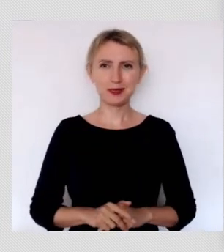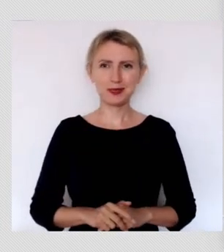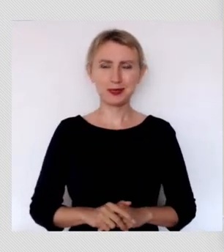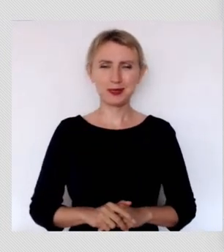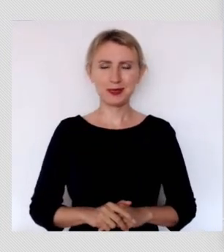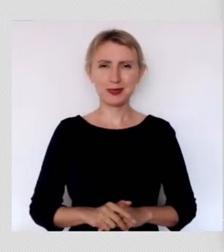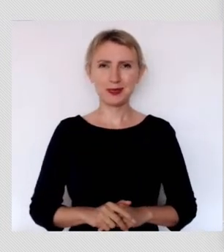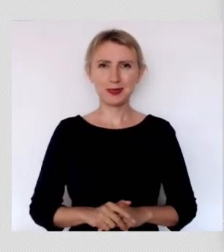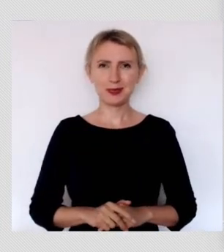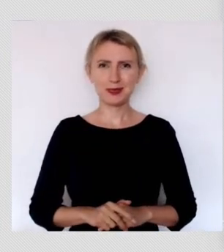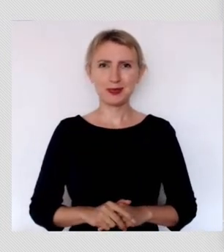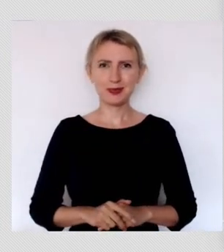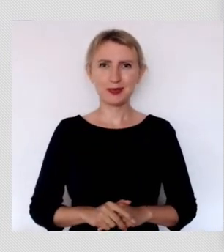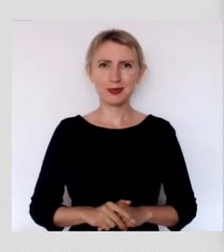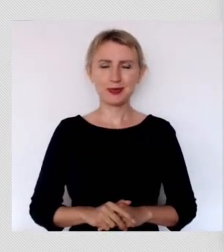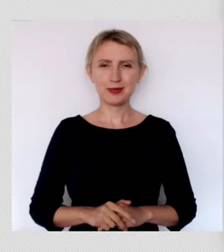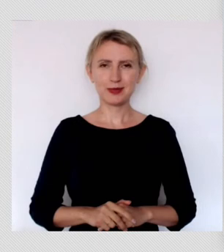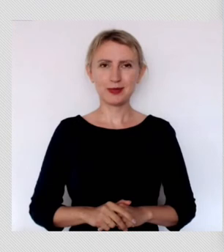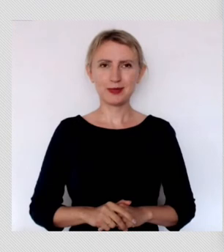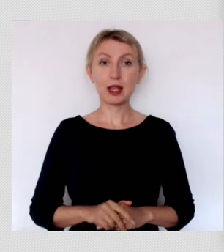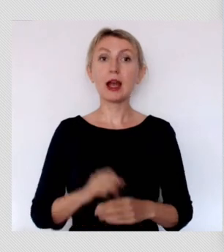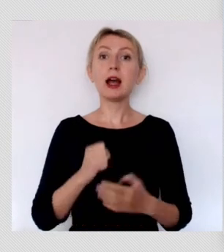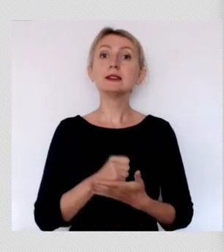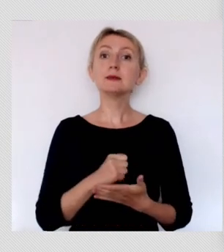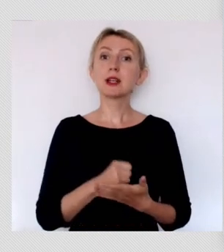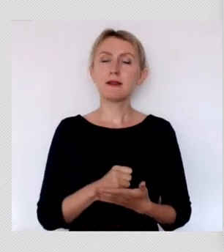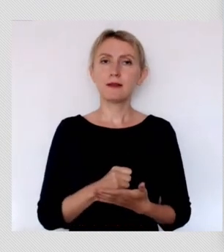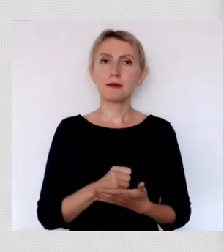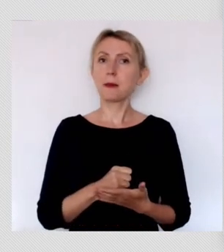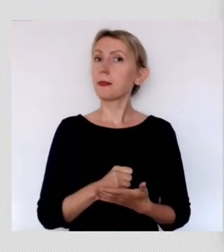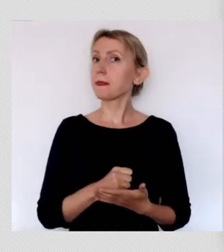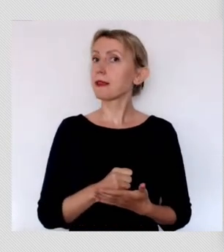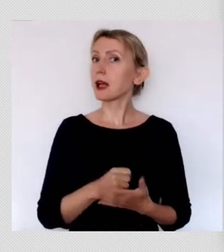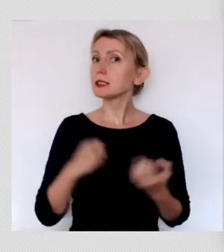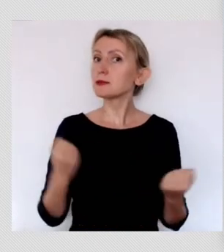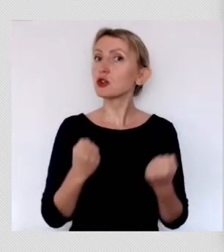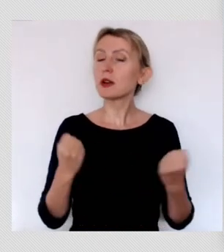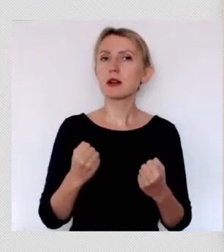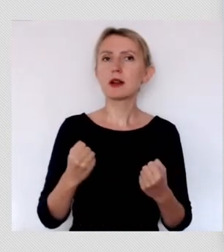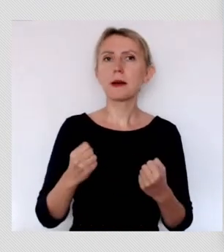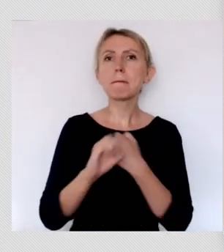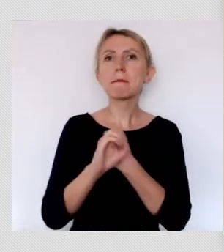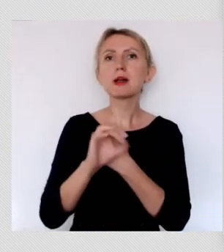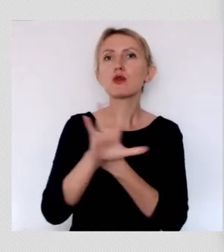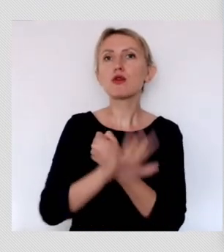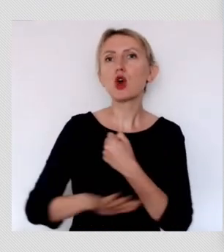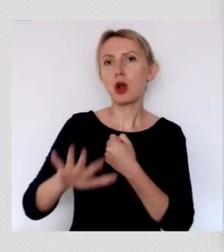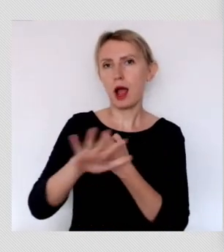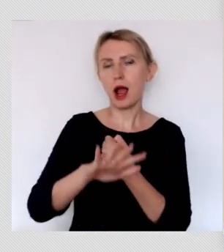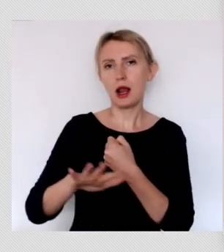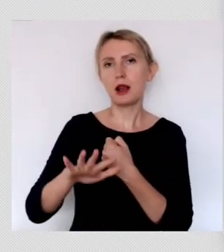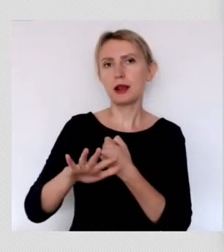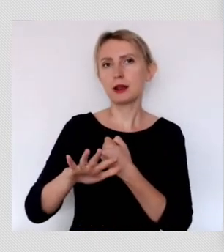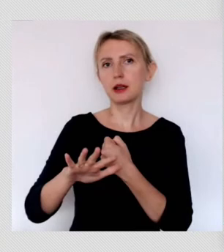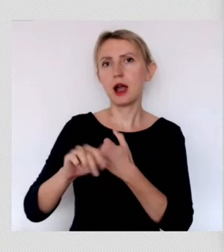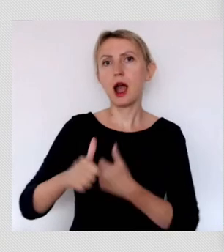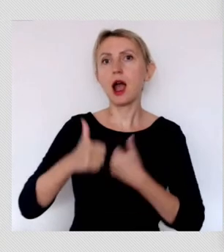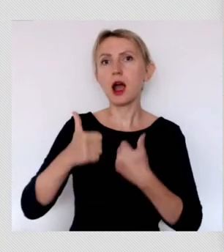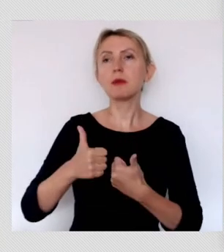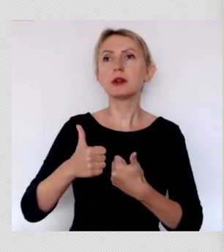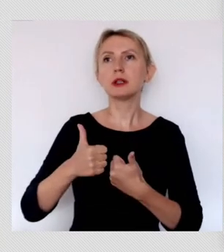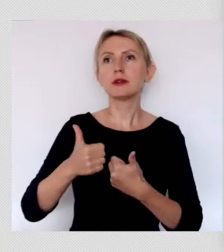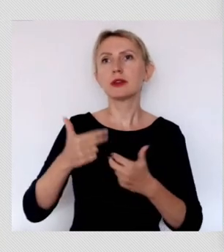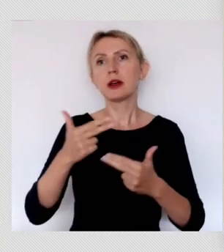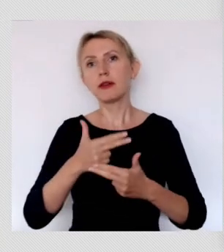skalę. Dalej, kwestia zmotywowania mediów lokalnych do tego, żeby wypowiadały się w